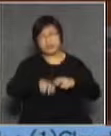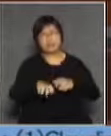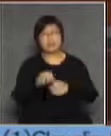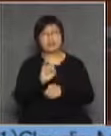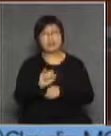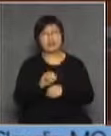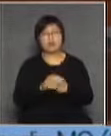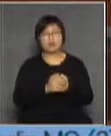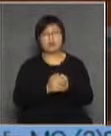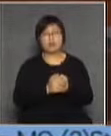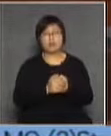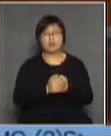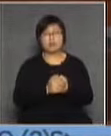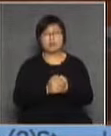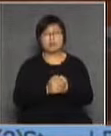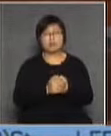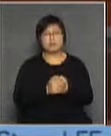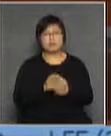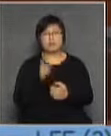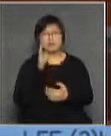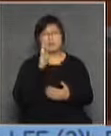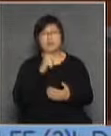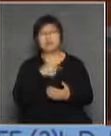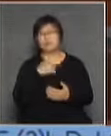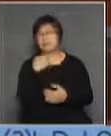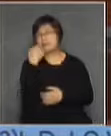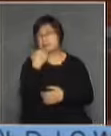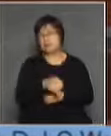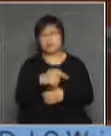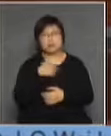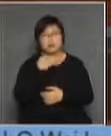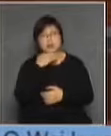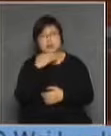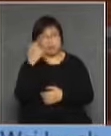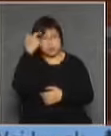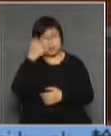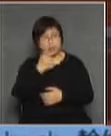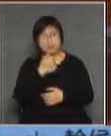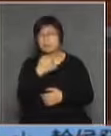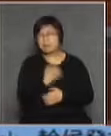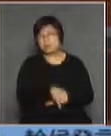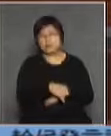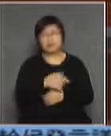可以話係一種不切實際嘅期望。咁我好希望啲